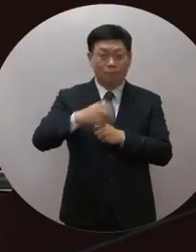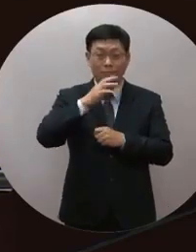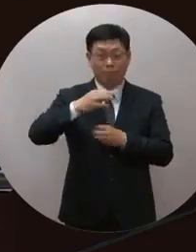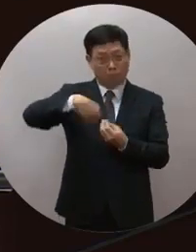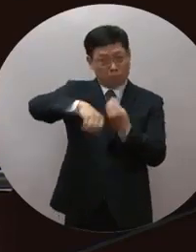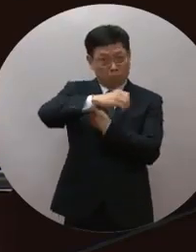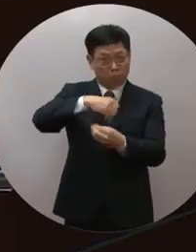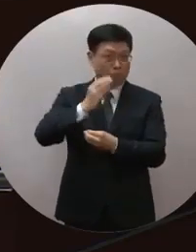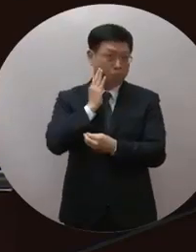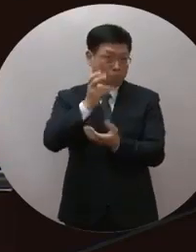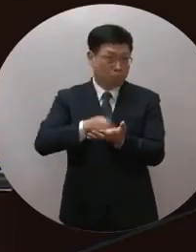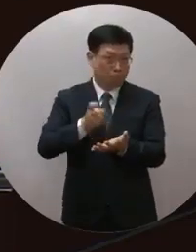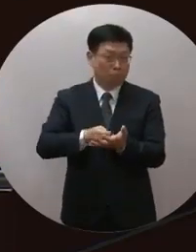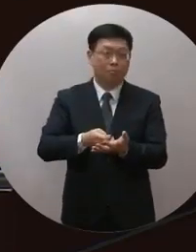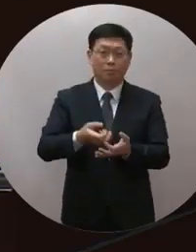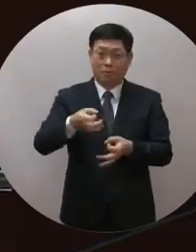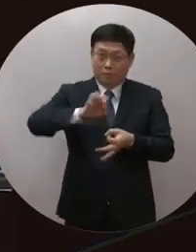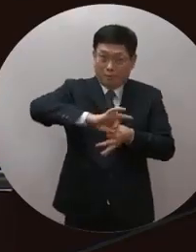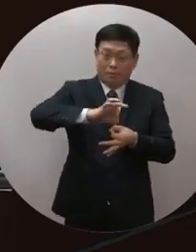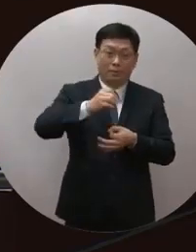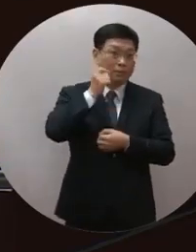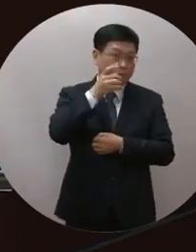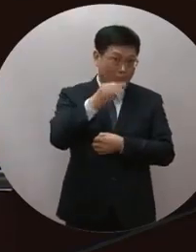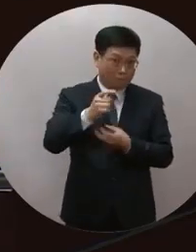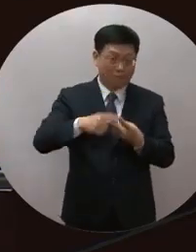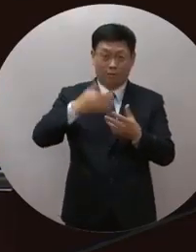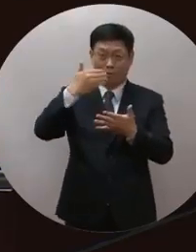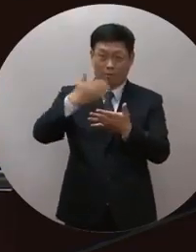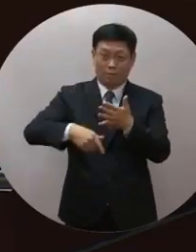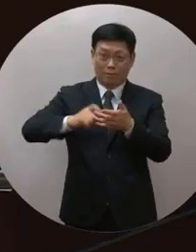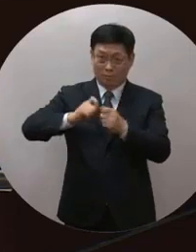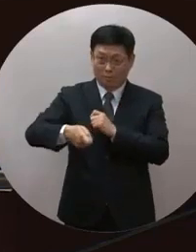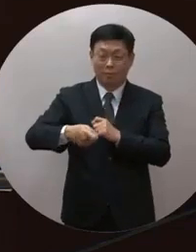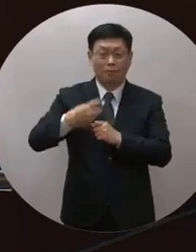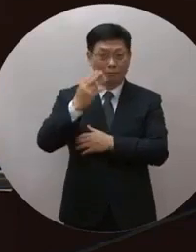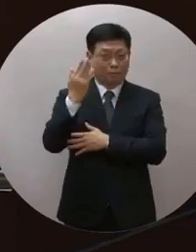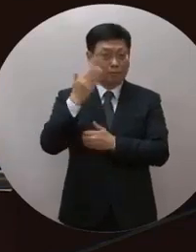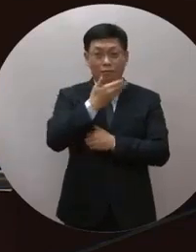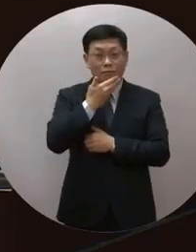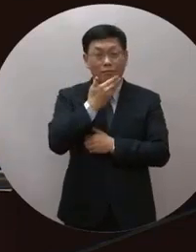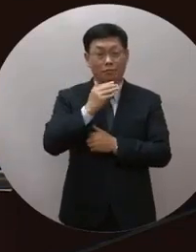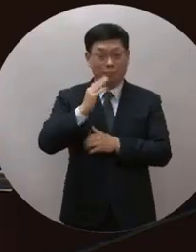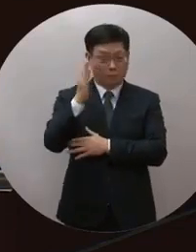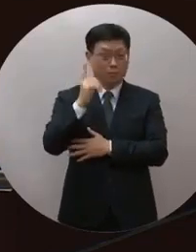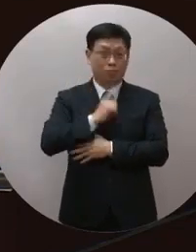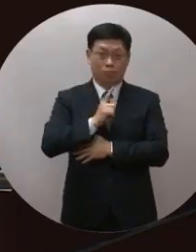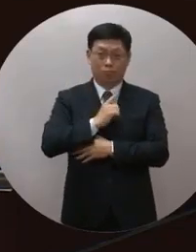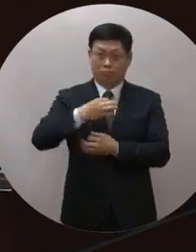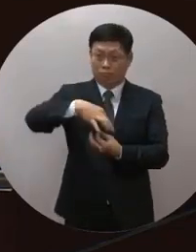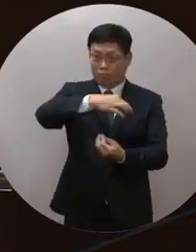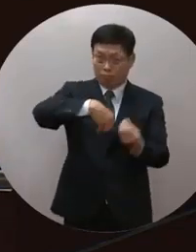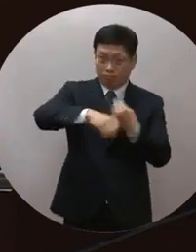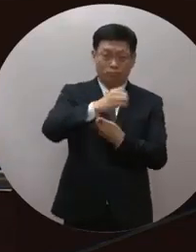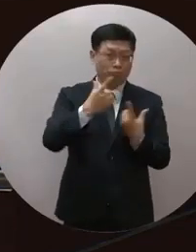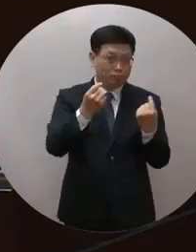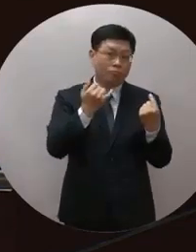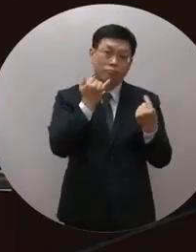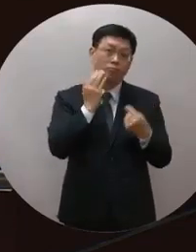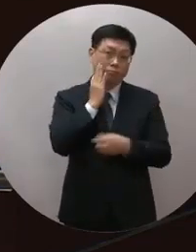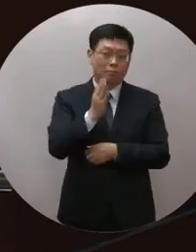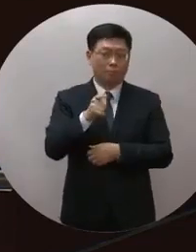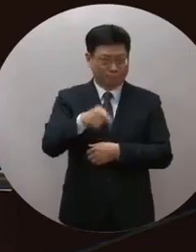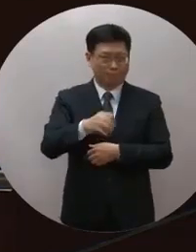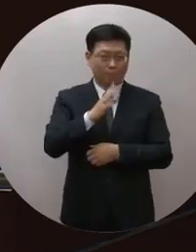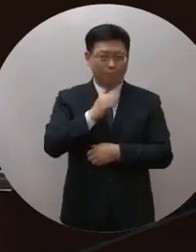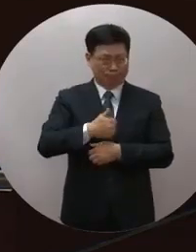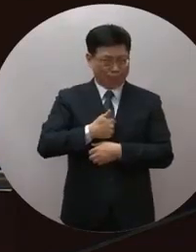财政纪律，加薪减税增福利，国家财政能维持稳健，